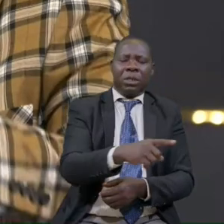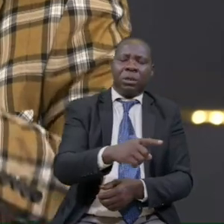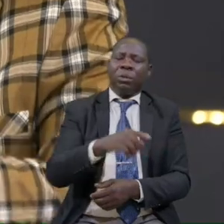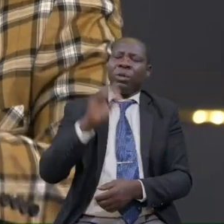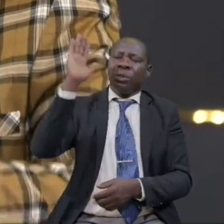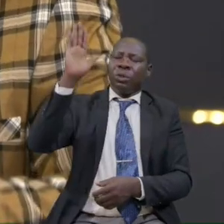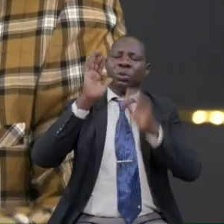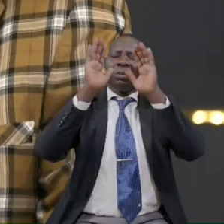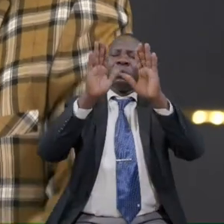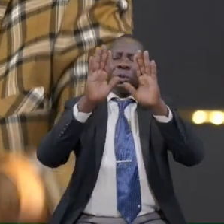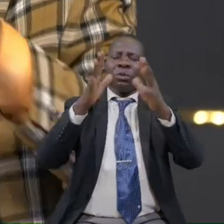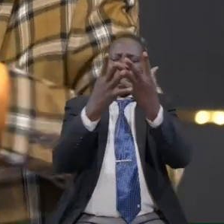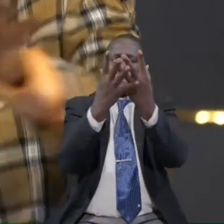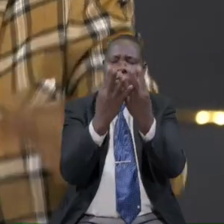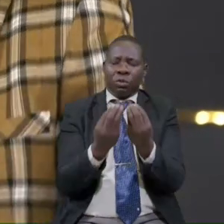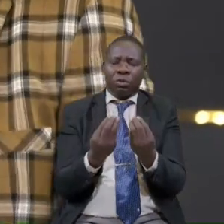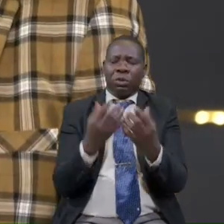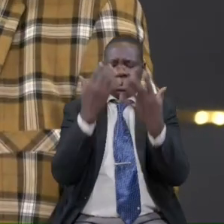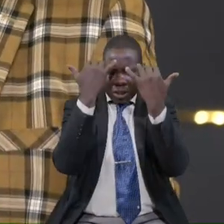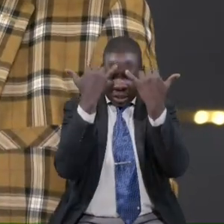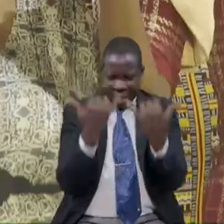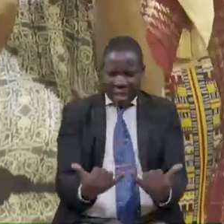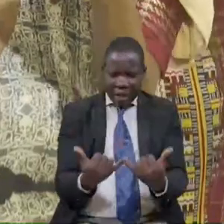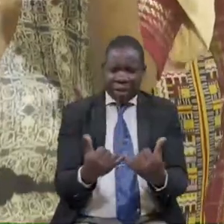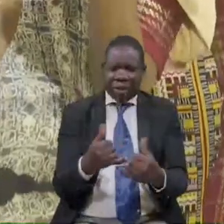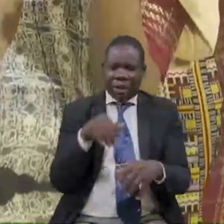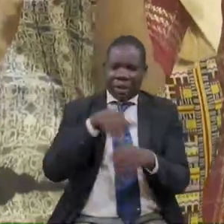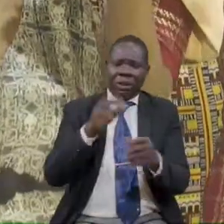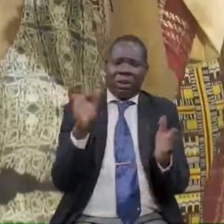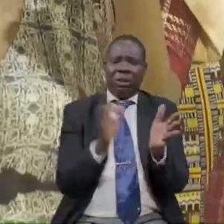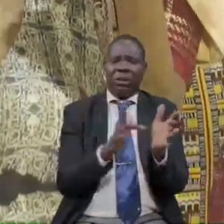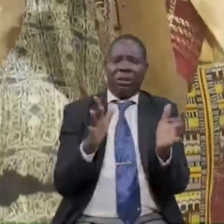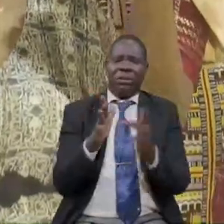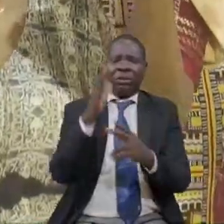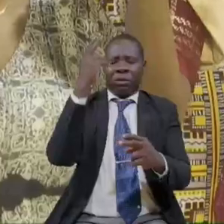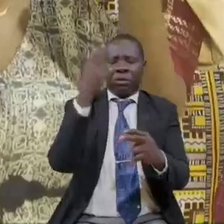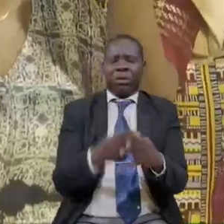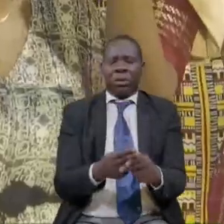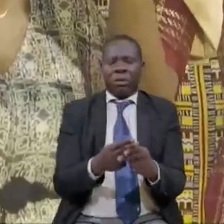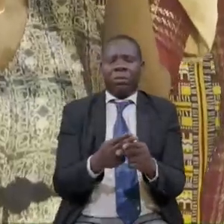la solution miraculeuse maintenant au nom de Jésus-Christ.